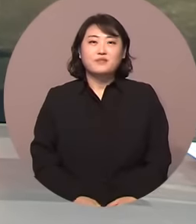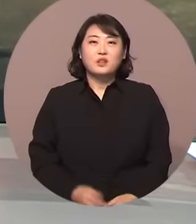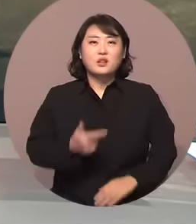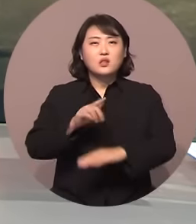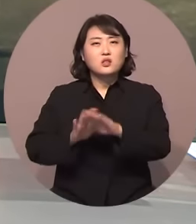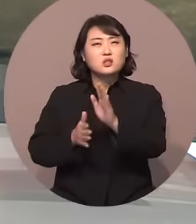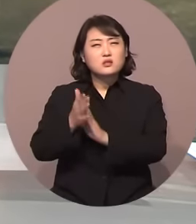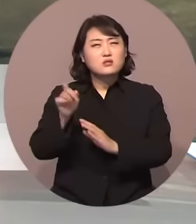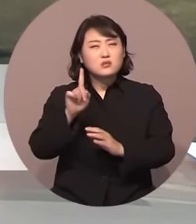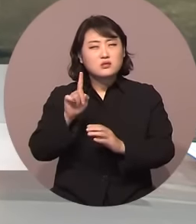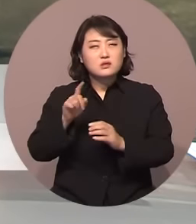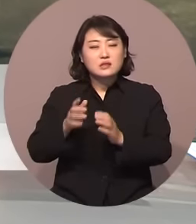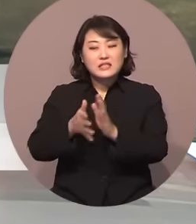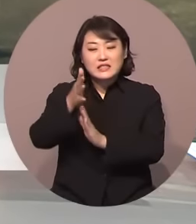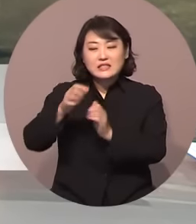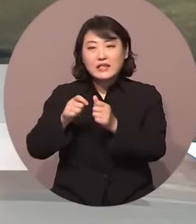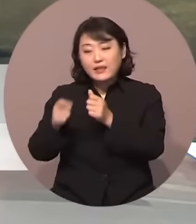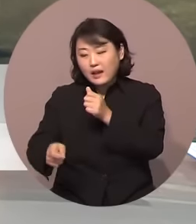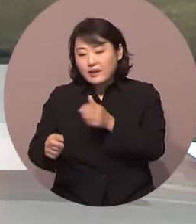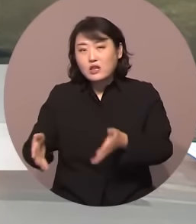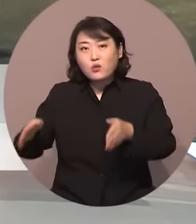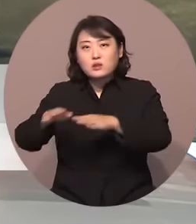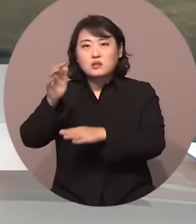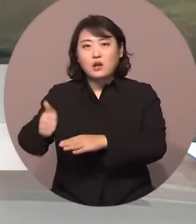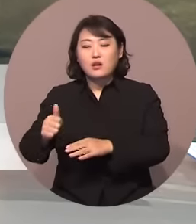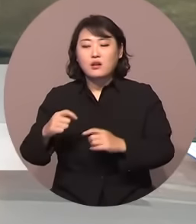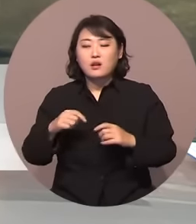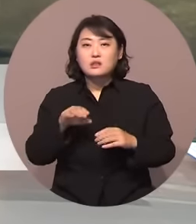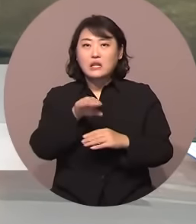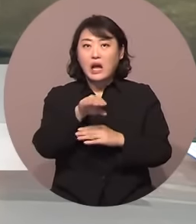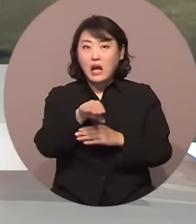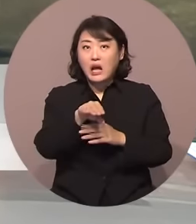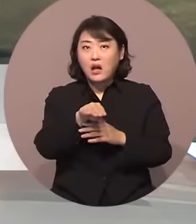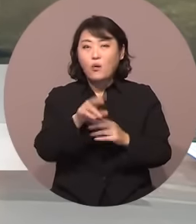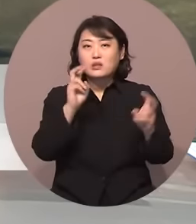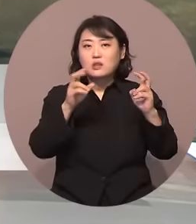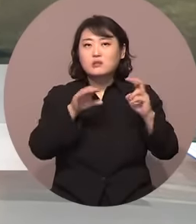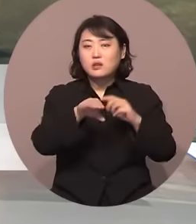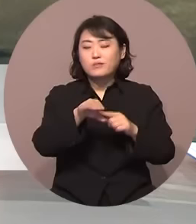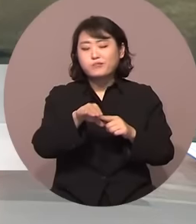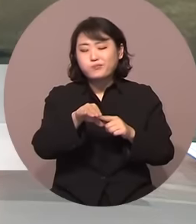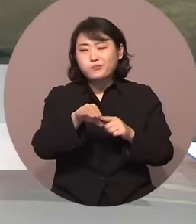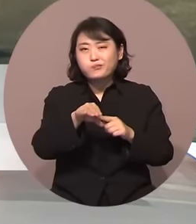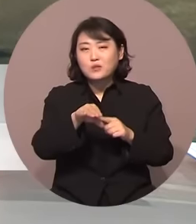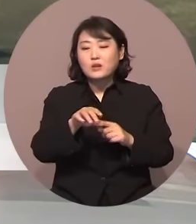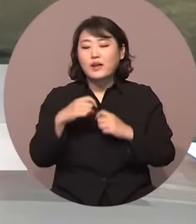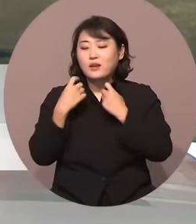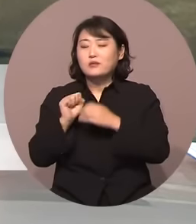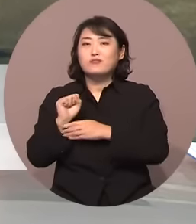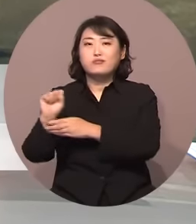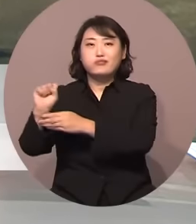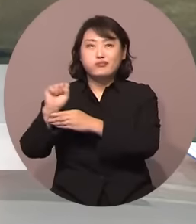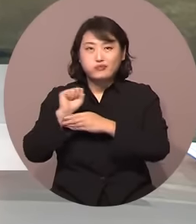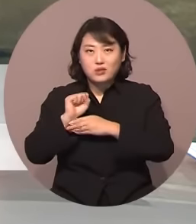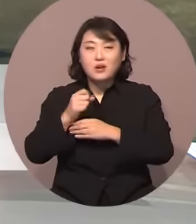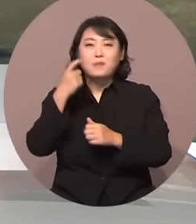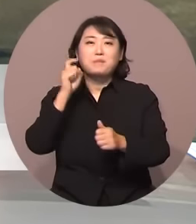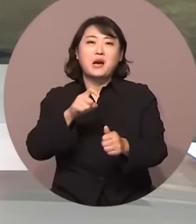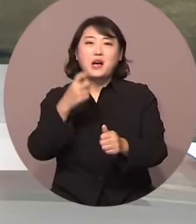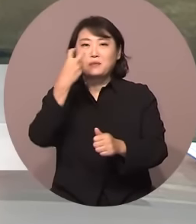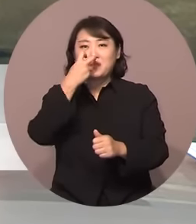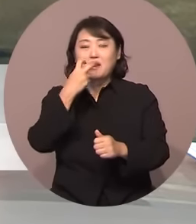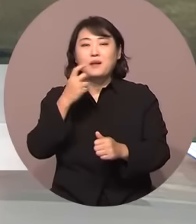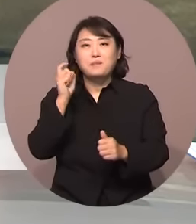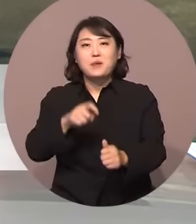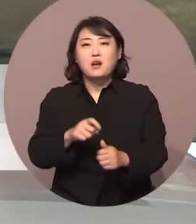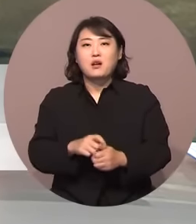대전시 한 산하 기관장이 업무용 차로 개인 출퇴근을 하다 시 감사위원회에 적발됐습니다 감사위원회는 명백한